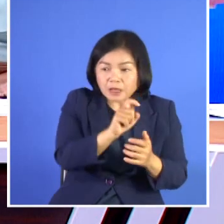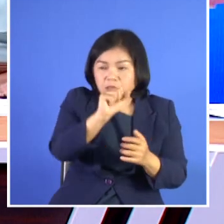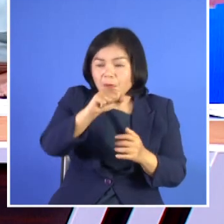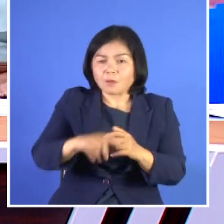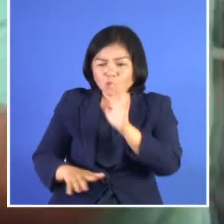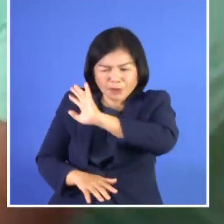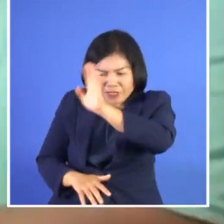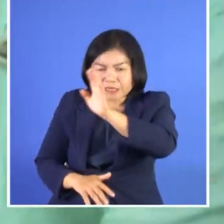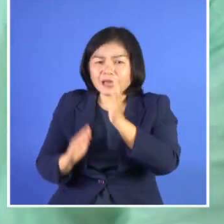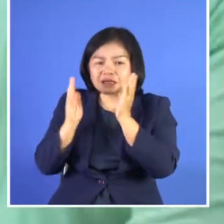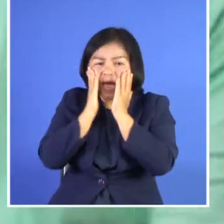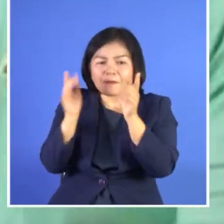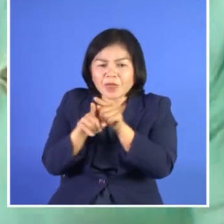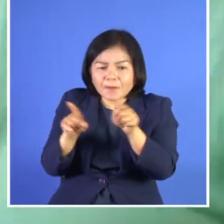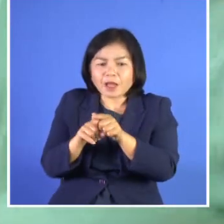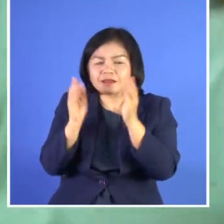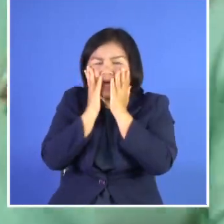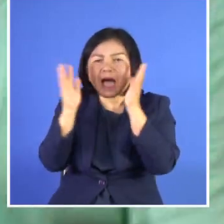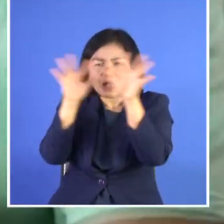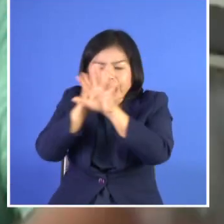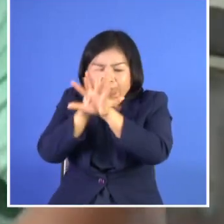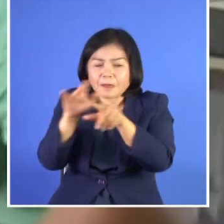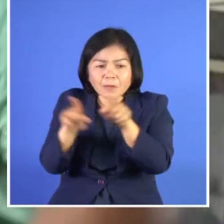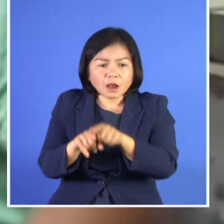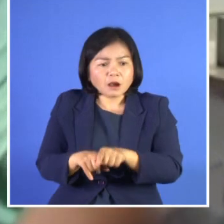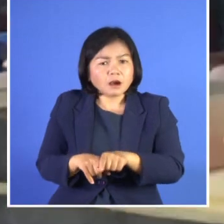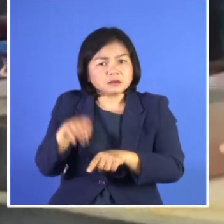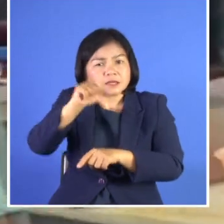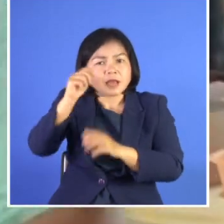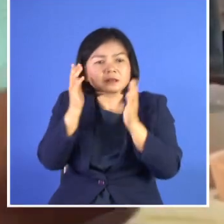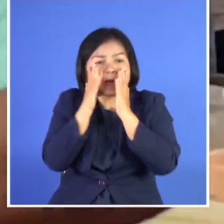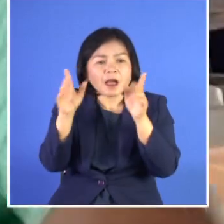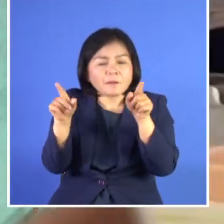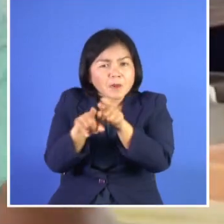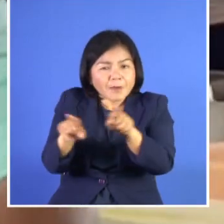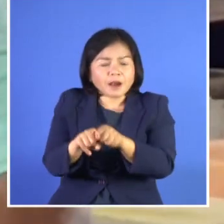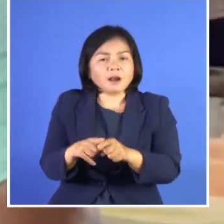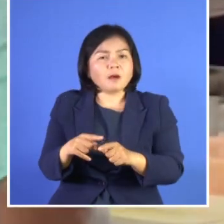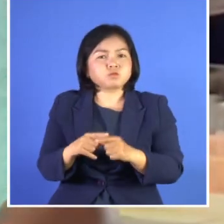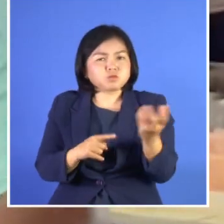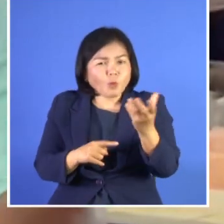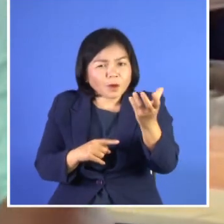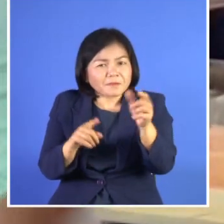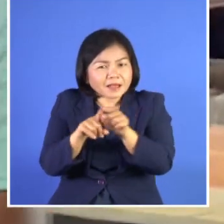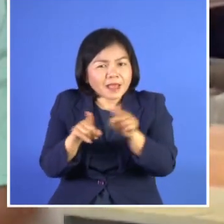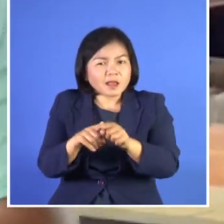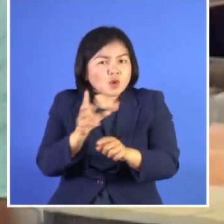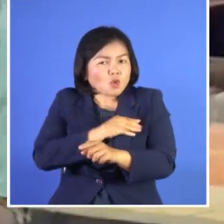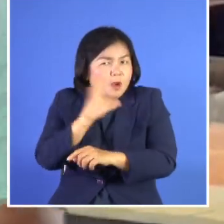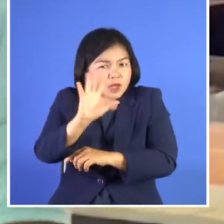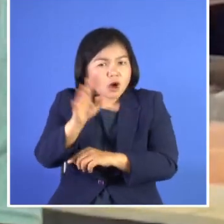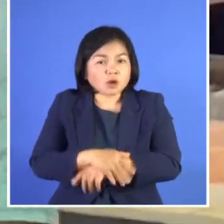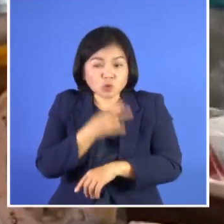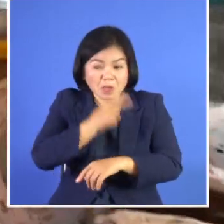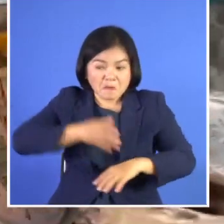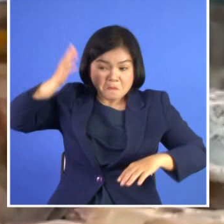ให้ฉันไม่ใช่มันแค่หน้าคล้ายเท่านั้น โอ้เหมือนอยู่นะ ไม่ต้องกลัว จำม่ำเหมือนกัน ไม่ต้องกลัวนี่ดูดิมือ